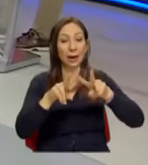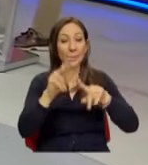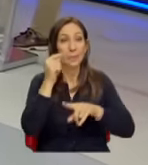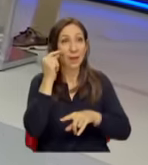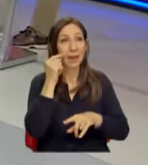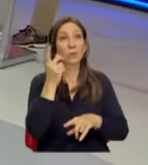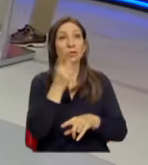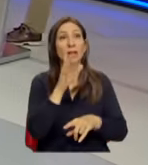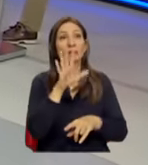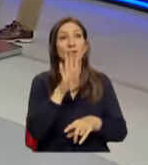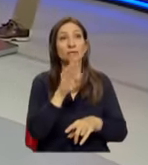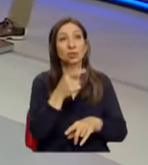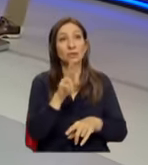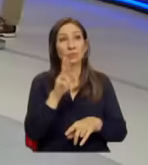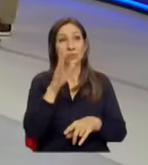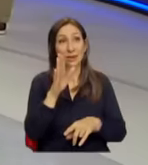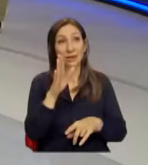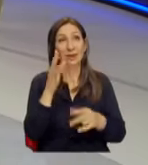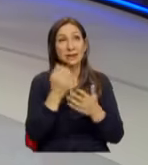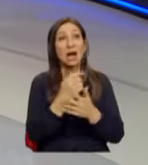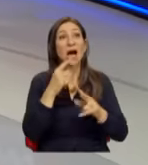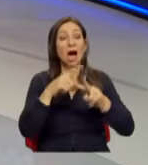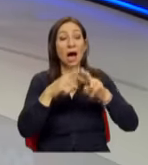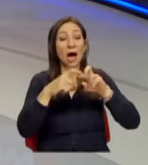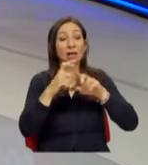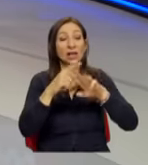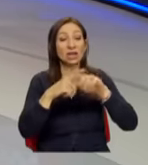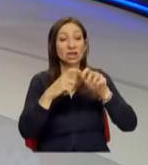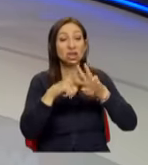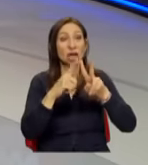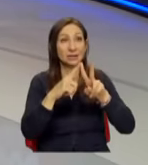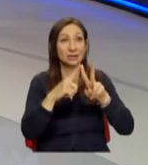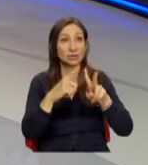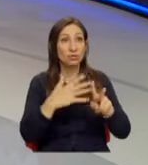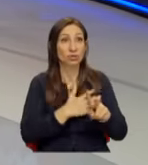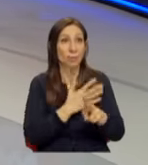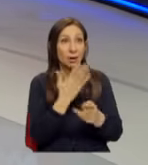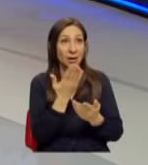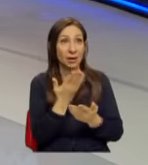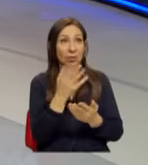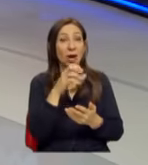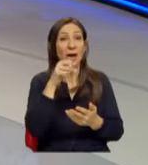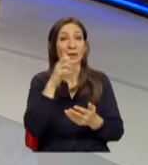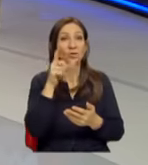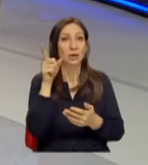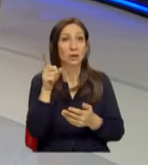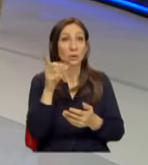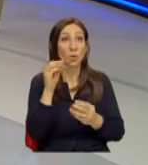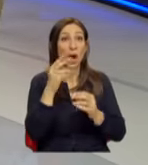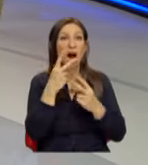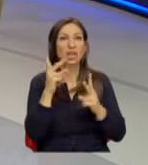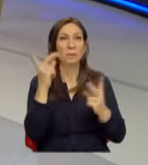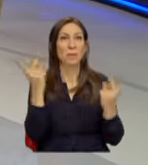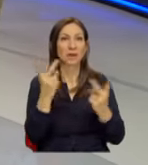%54,70 ile belediye başkanlığını kazandı. Ardeşen Enver evet. Atagül. Ya bu Tayyip Erdoğan'a çok açık